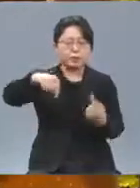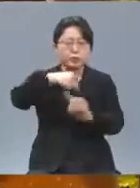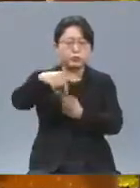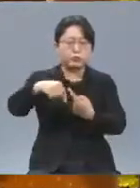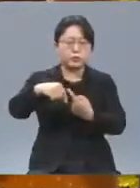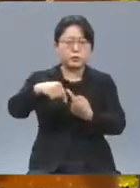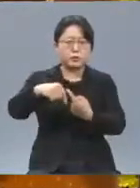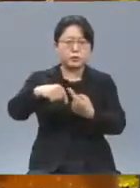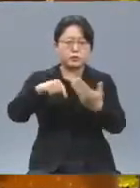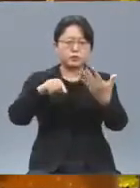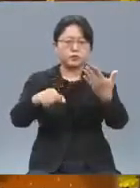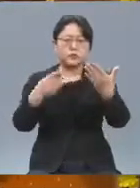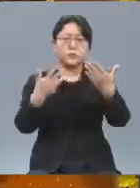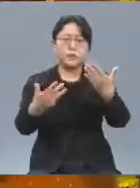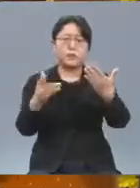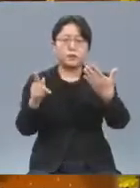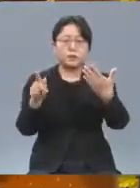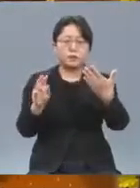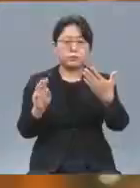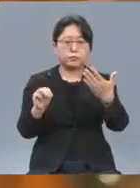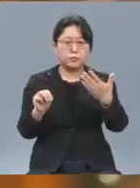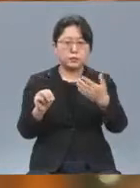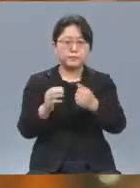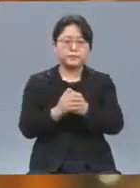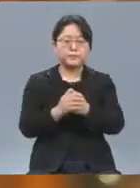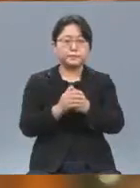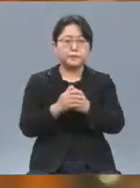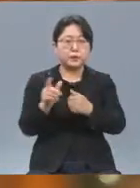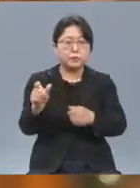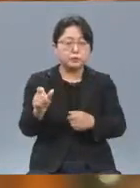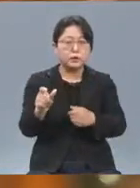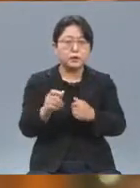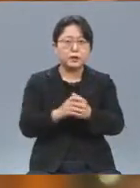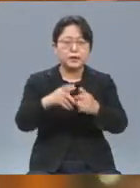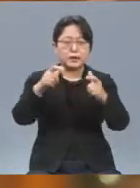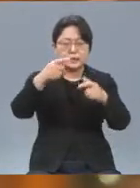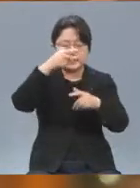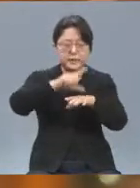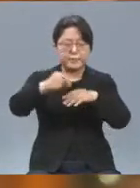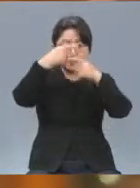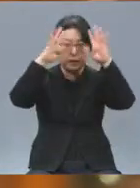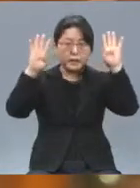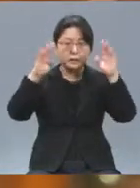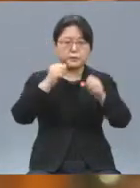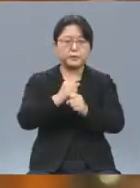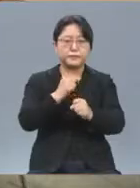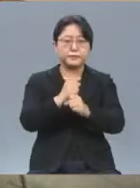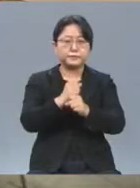사출될 9.8kg짜리 큐브 위성을 유일하게 지역대학에서 개발한 겁니다.